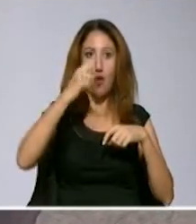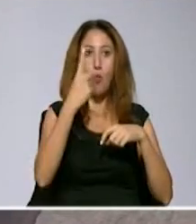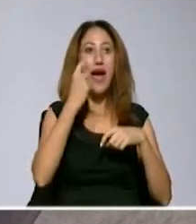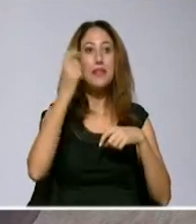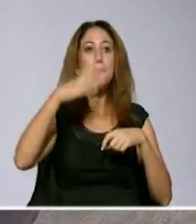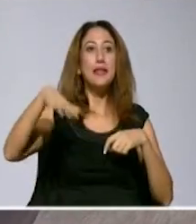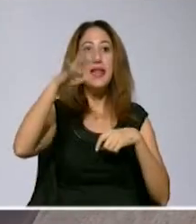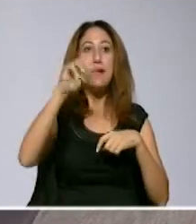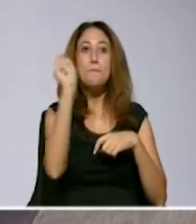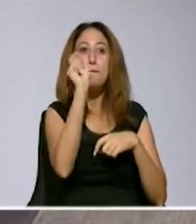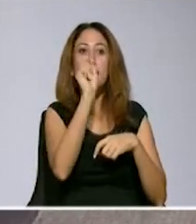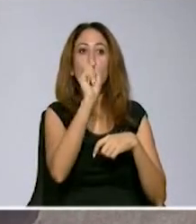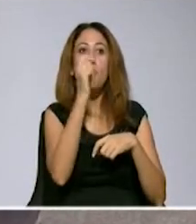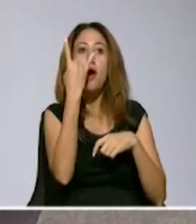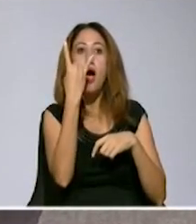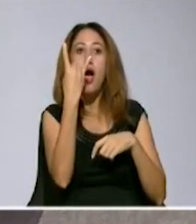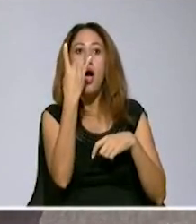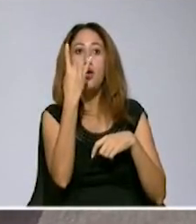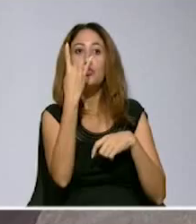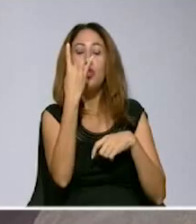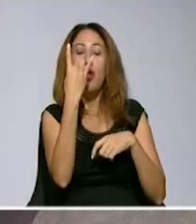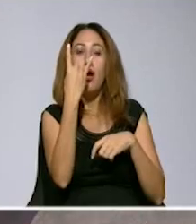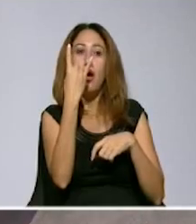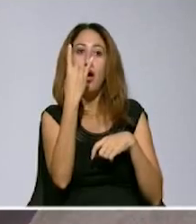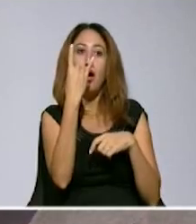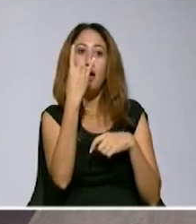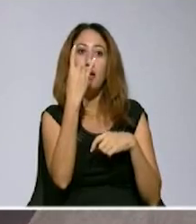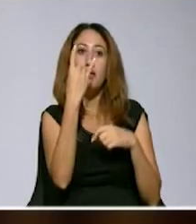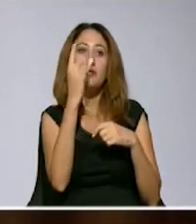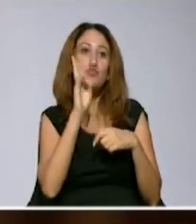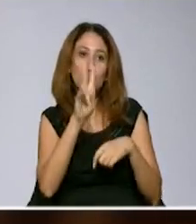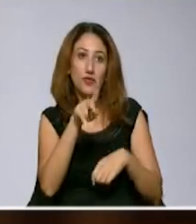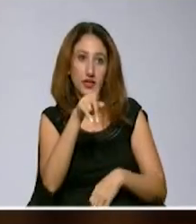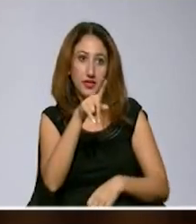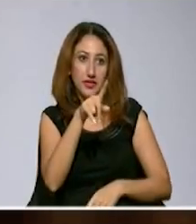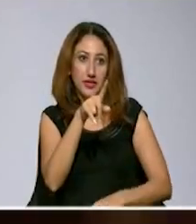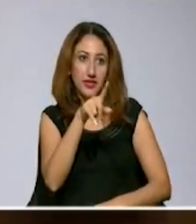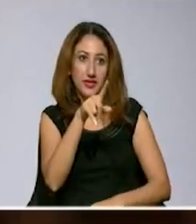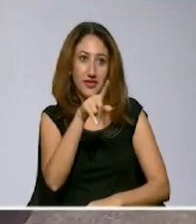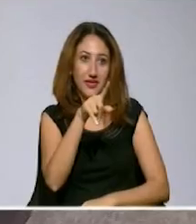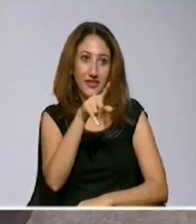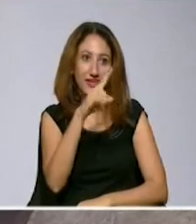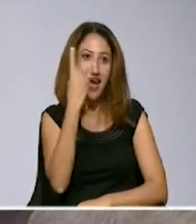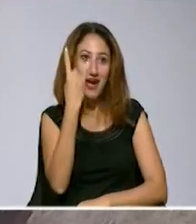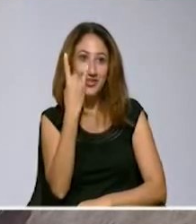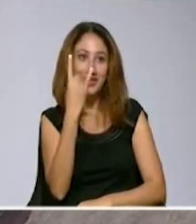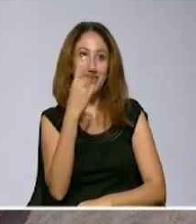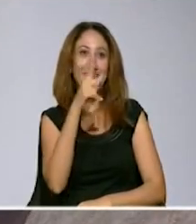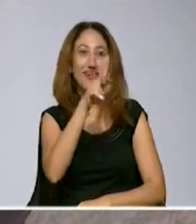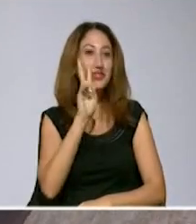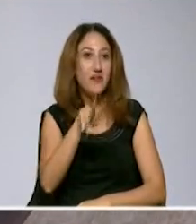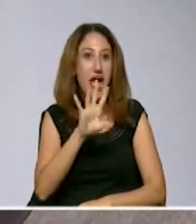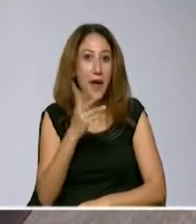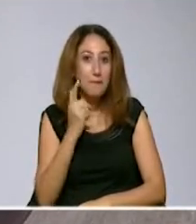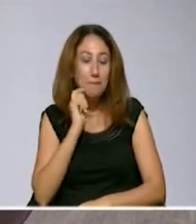الناس نلاقي مكتوب 10 تريفل. حضرتك شفتها؟ يخرب بيتك انت كتبتها امتى دي؟